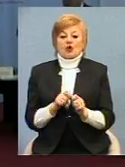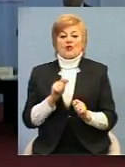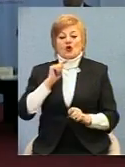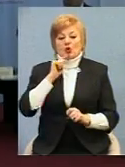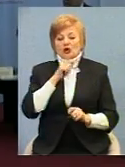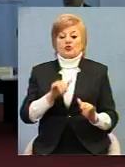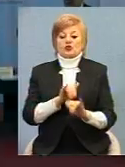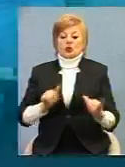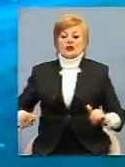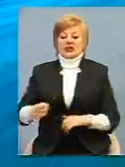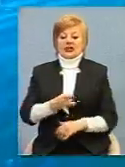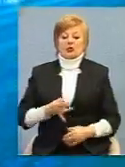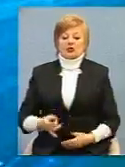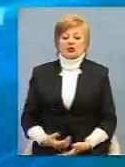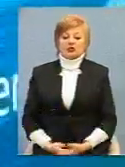соціально-економічного розвитку регіону.